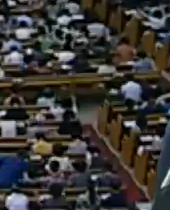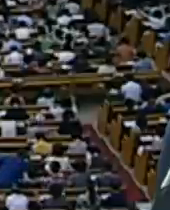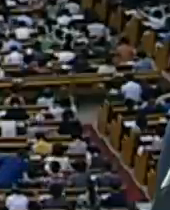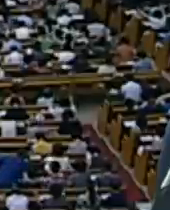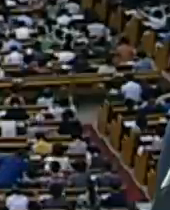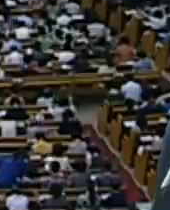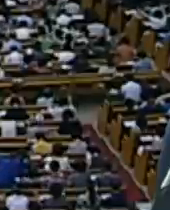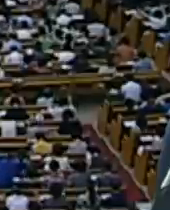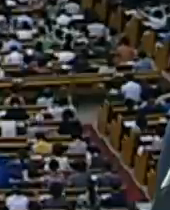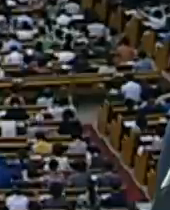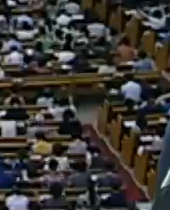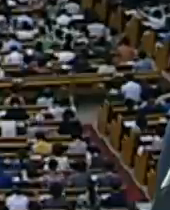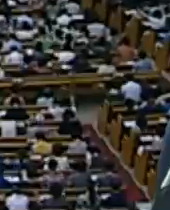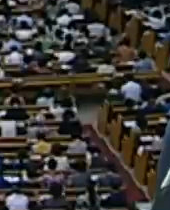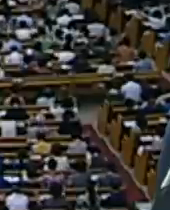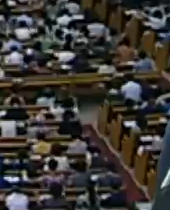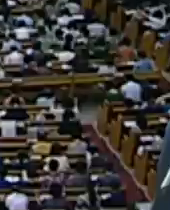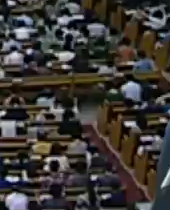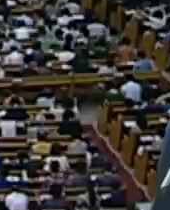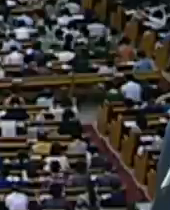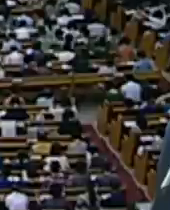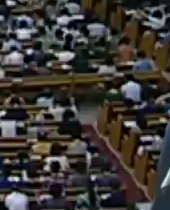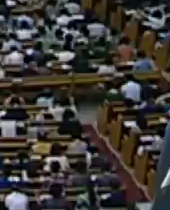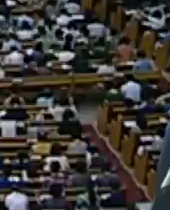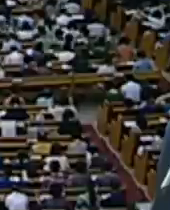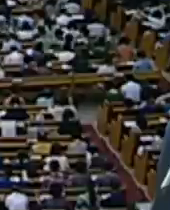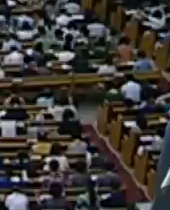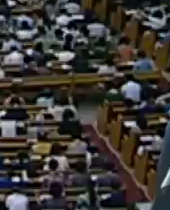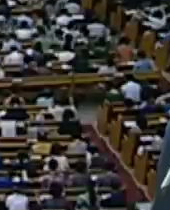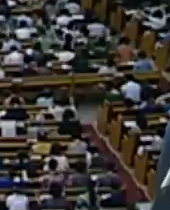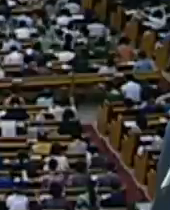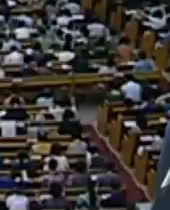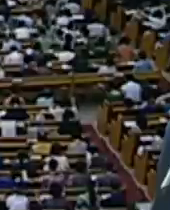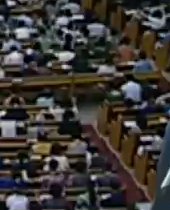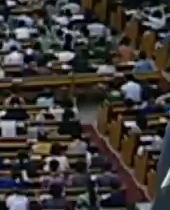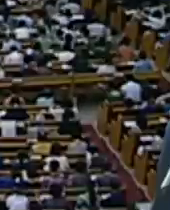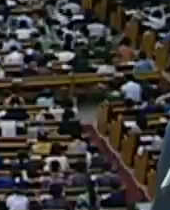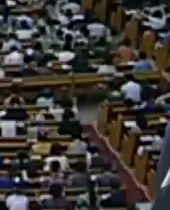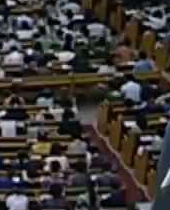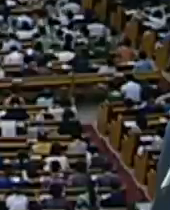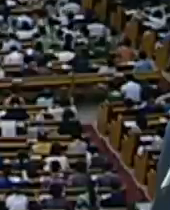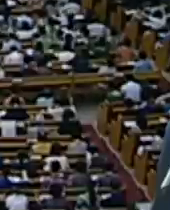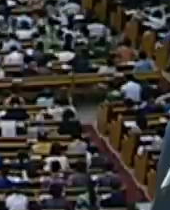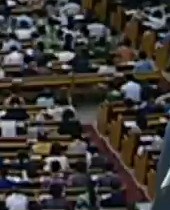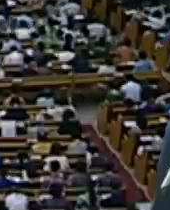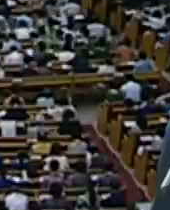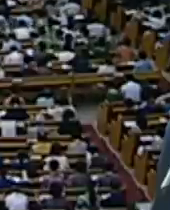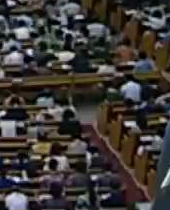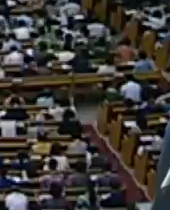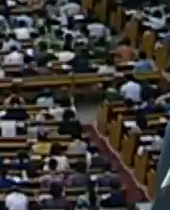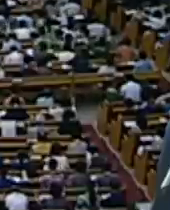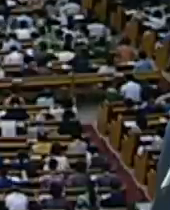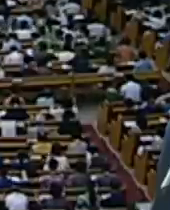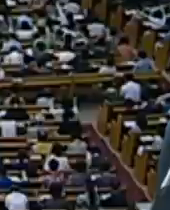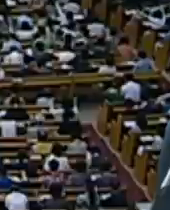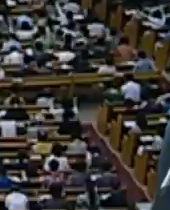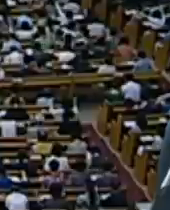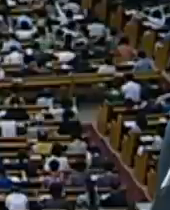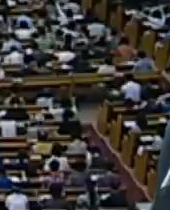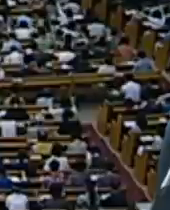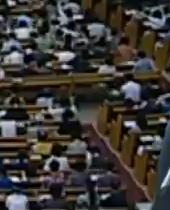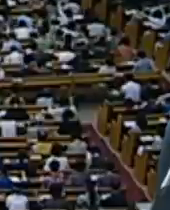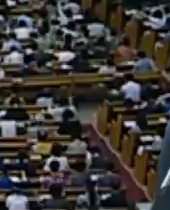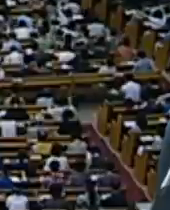살게 도와주시옵간지를 기도합니다. 오 우리 여러발라샤리 여러바카마 여러발라샤리미 리 여러발라샤리 여러바카야리미.